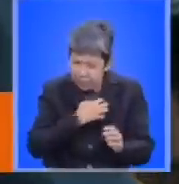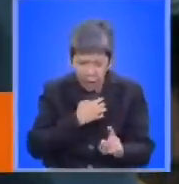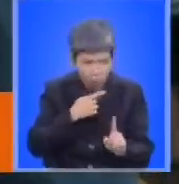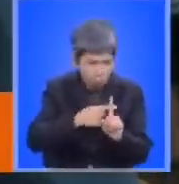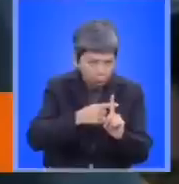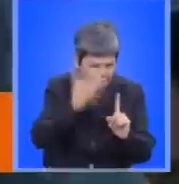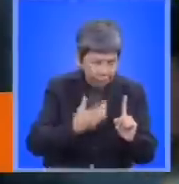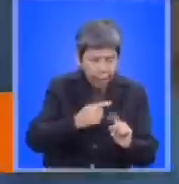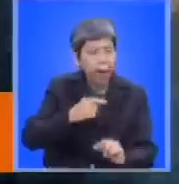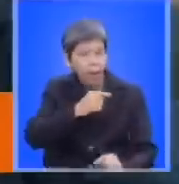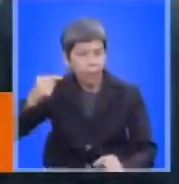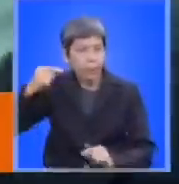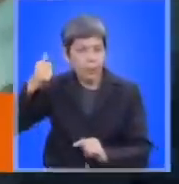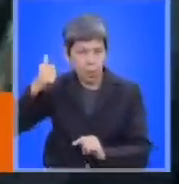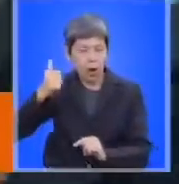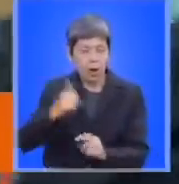ครับ